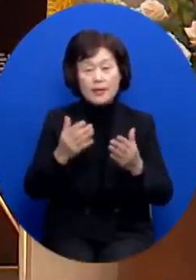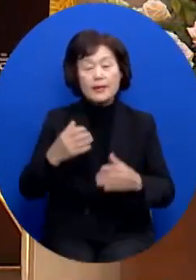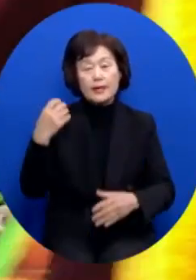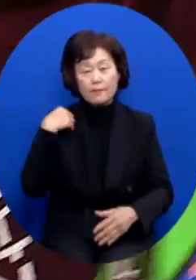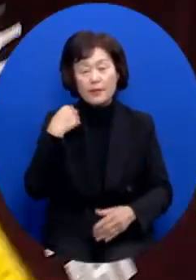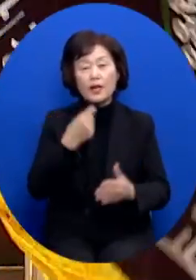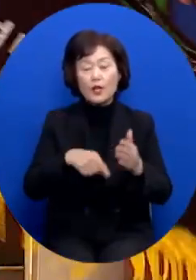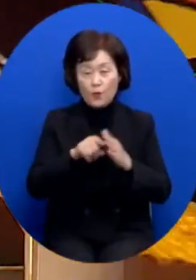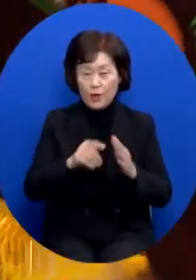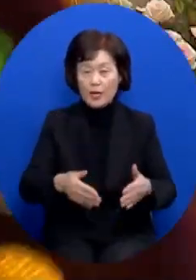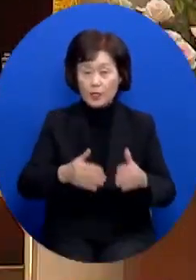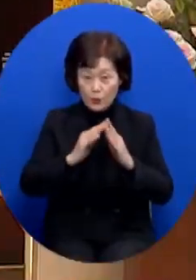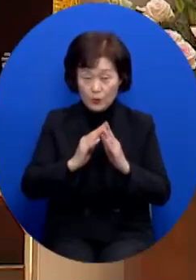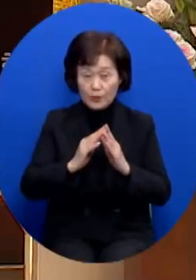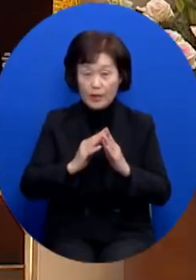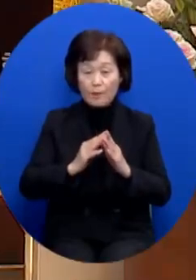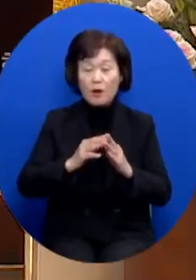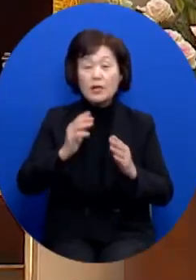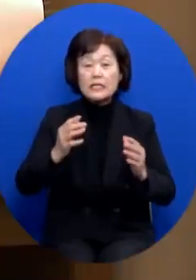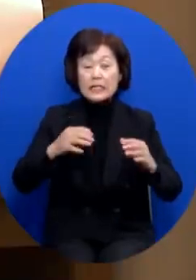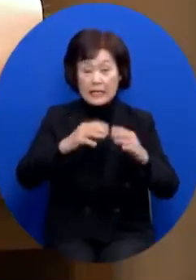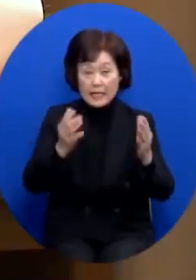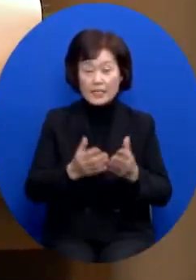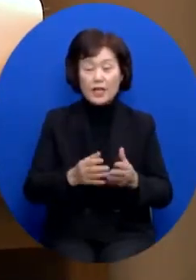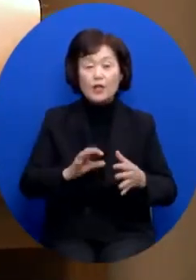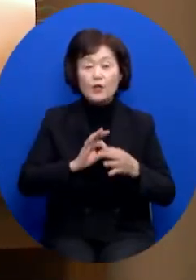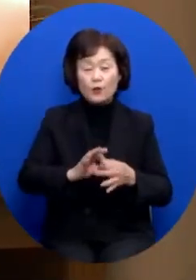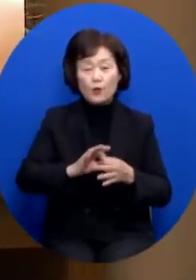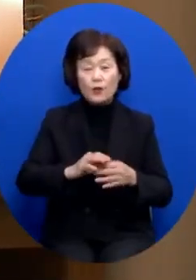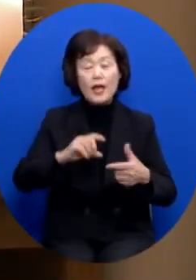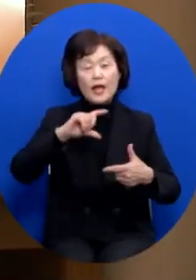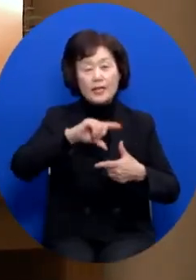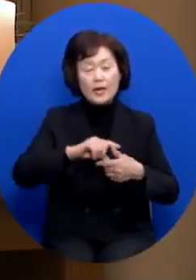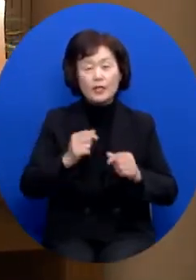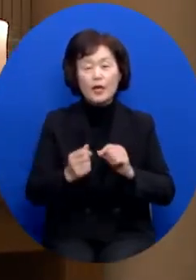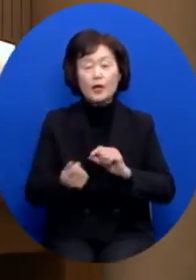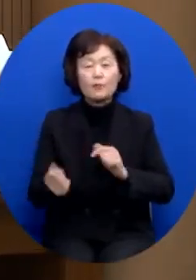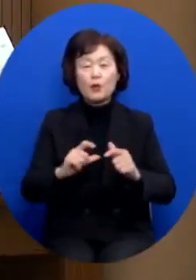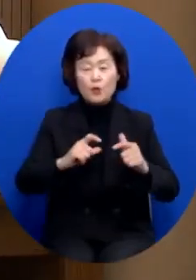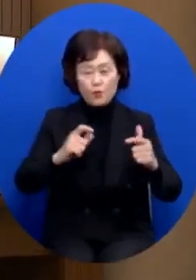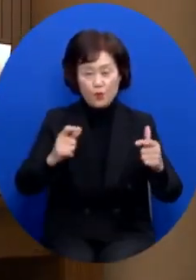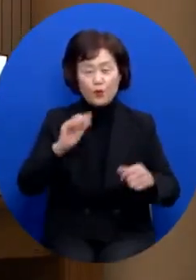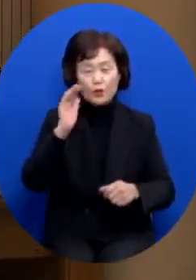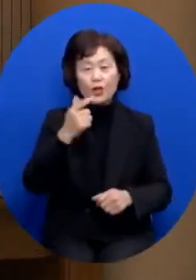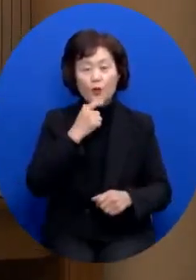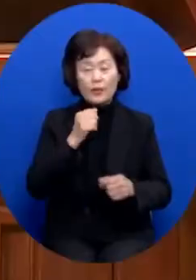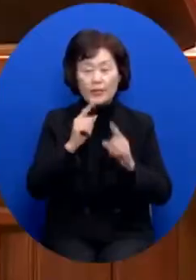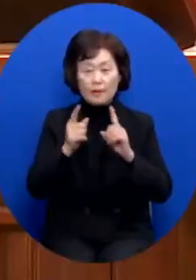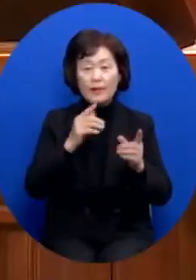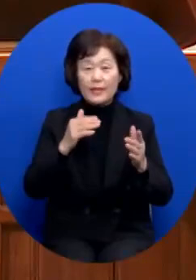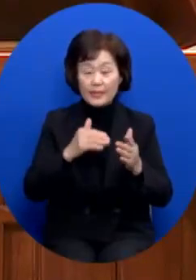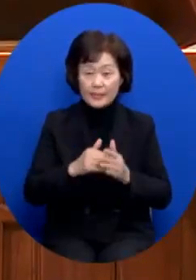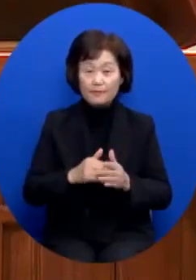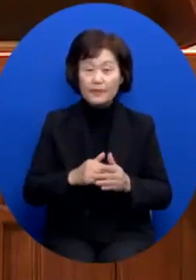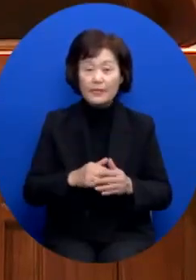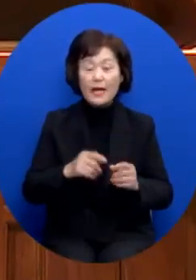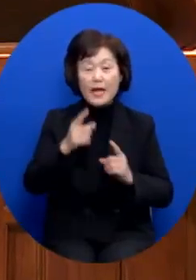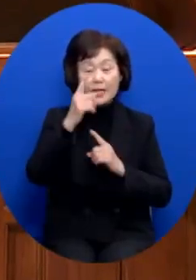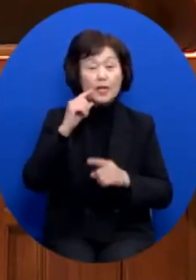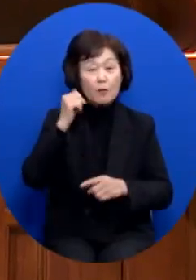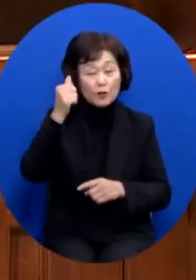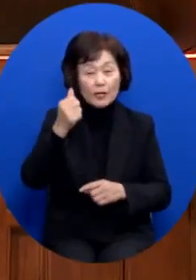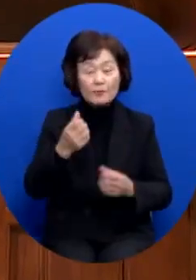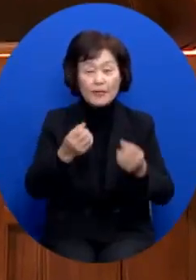만들어졌다며 경남기총 사역을 통해 경남이 부흥되길 바란다고 전했습니다. 이어 경남기총은 상남교회 이찬규 목사를